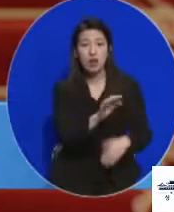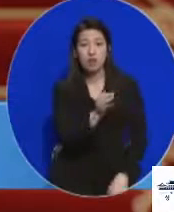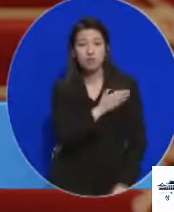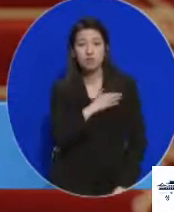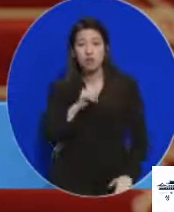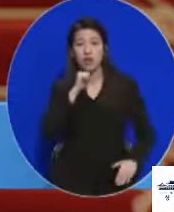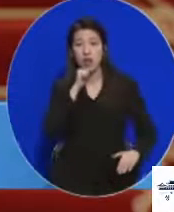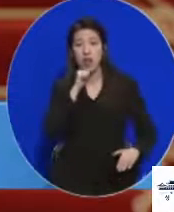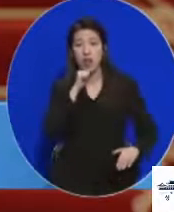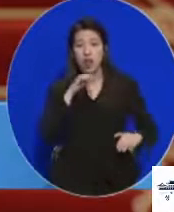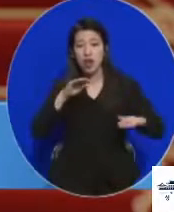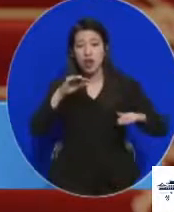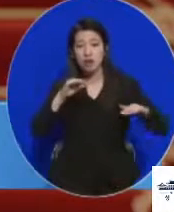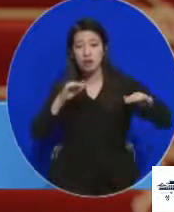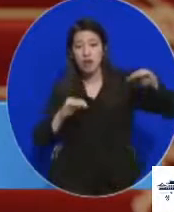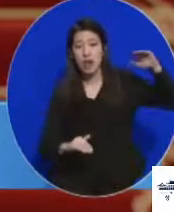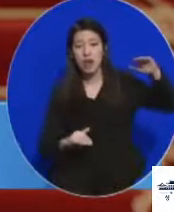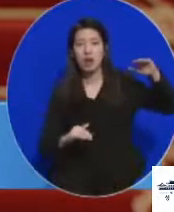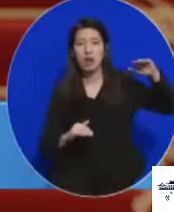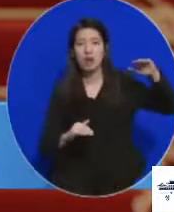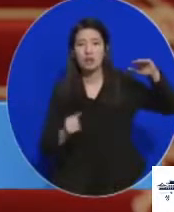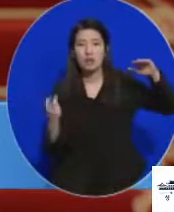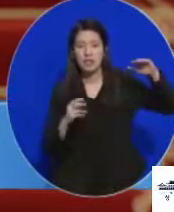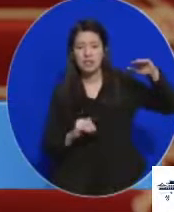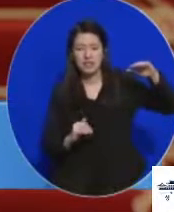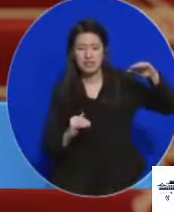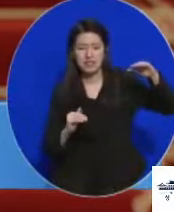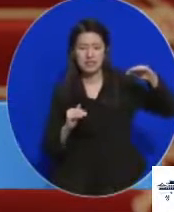이루는 것이 무엇보다 중요합니다